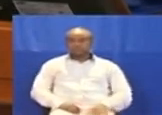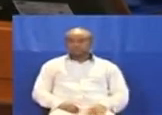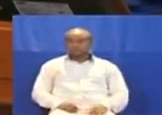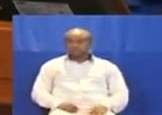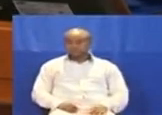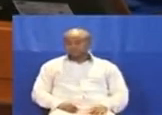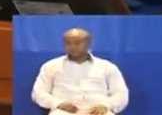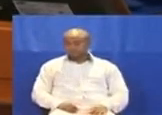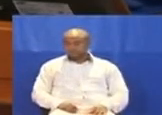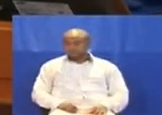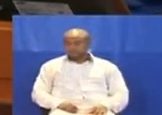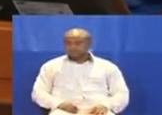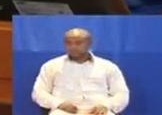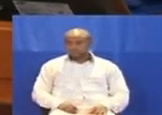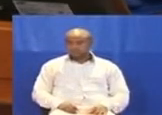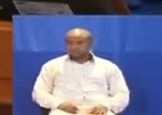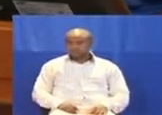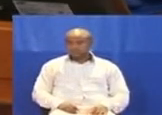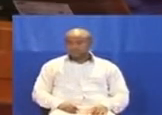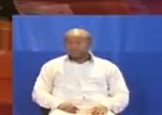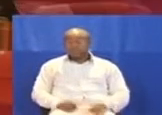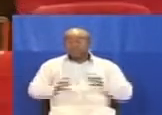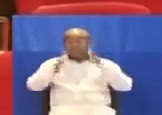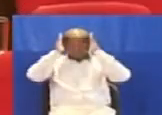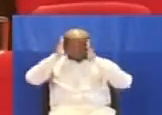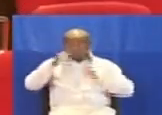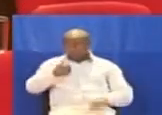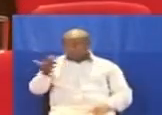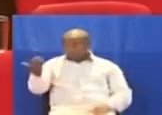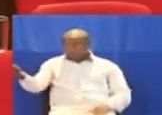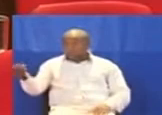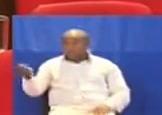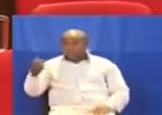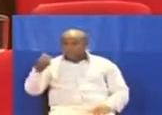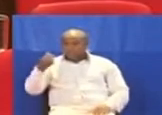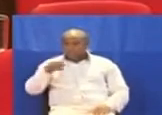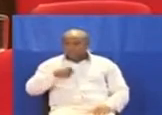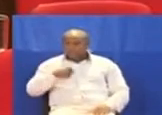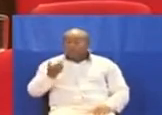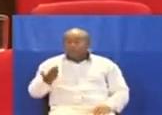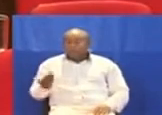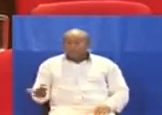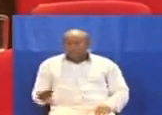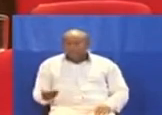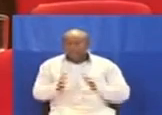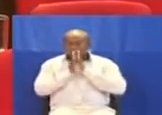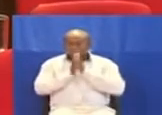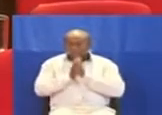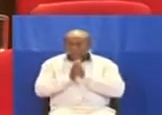Mheshimiwa Spika, nina heshima pekee kusimama katika bunge lako ili tukufu.